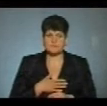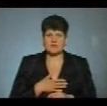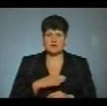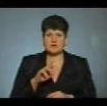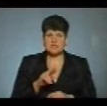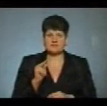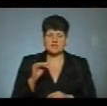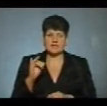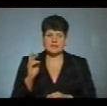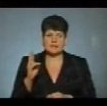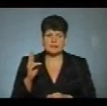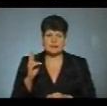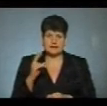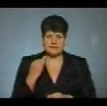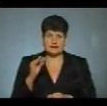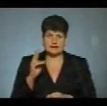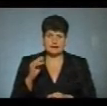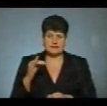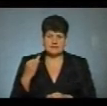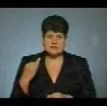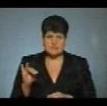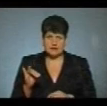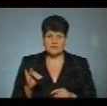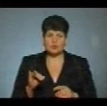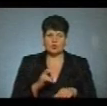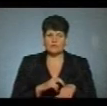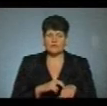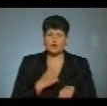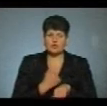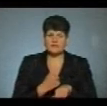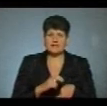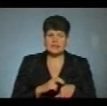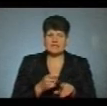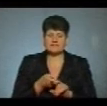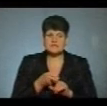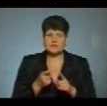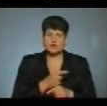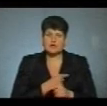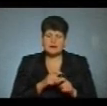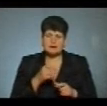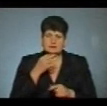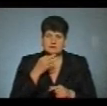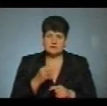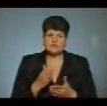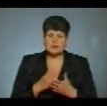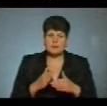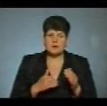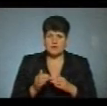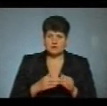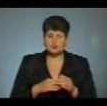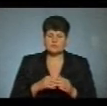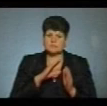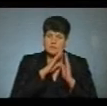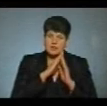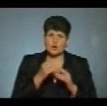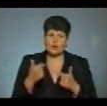Чайківський, головний лікар інфекційної лікарні Тернопільської, сказав, що є практика, що вони ночують в готелі